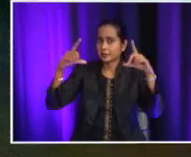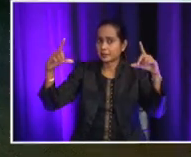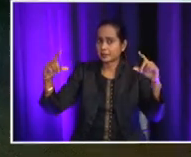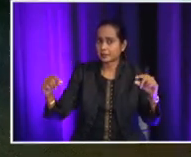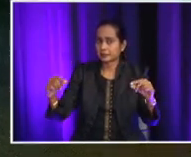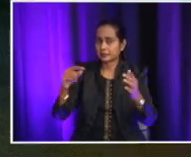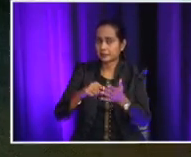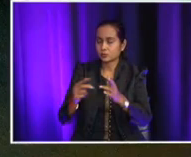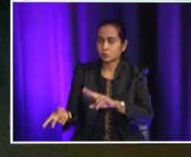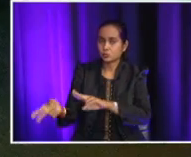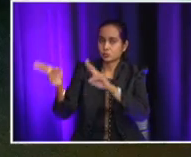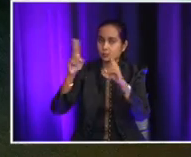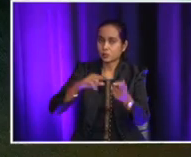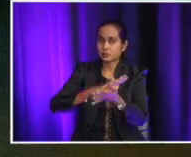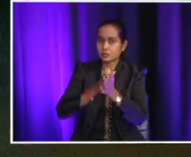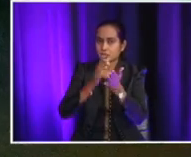bahan